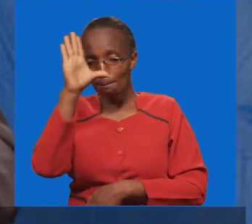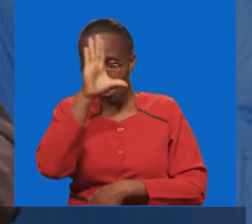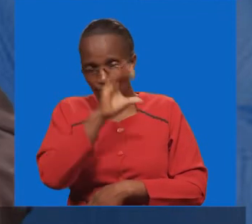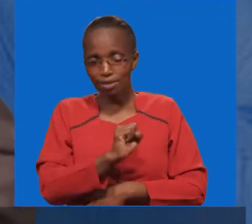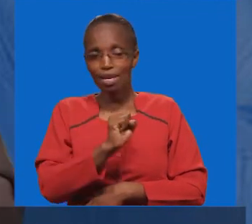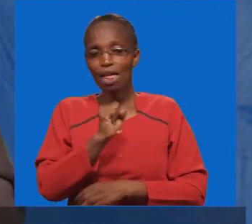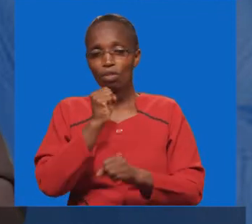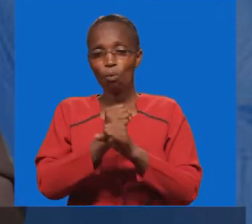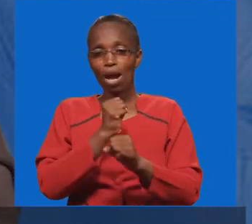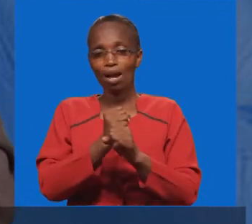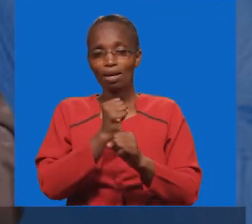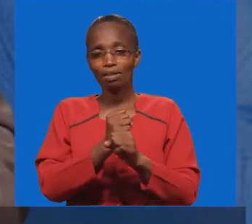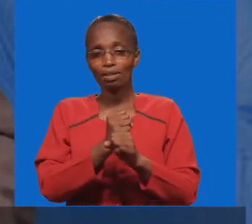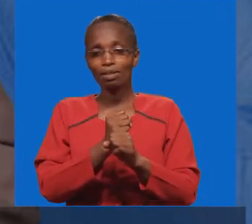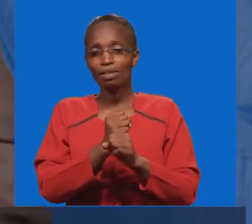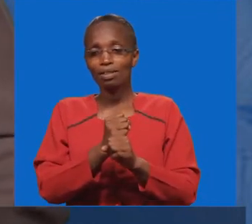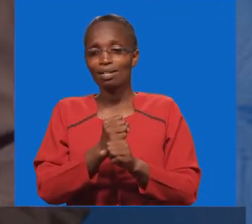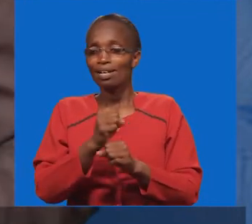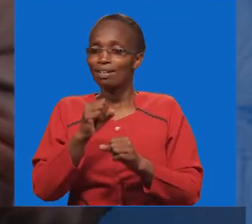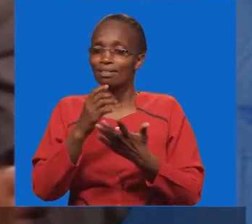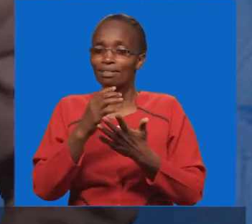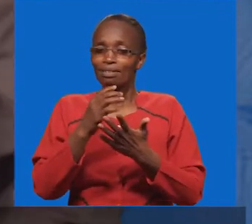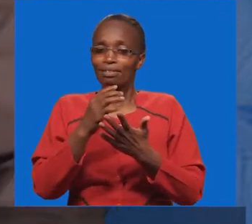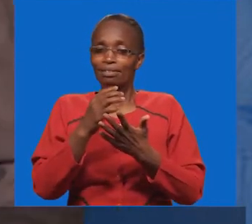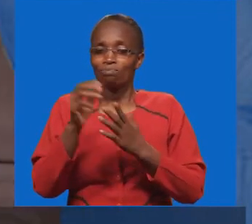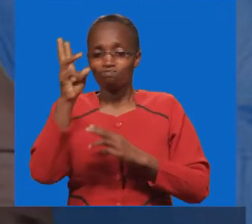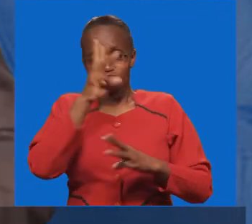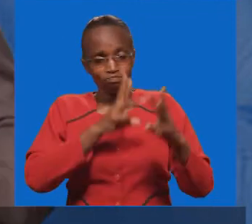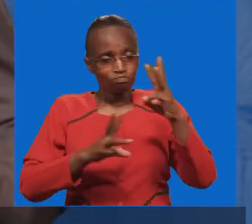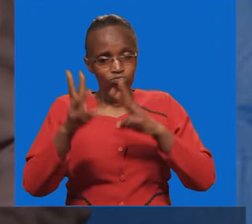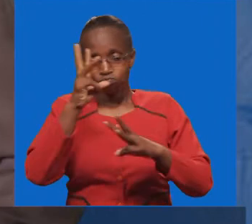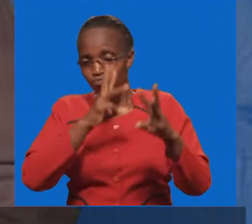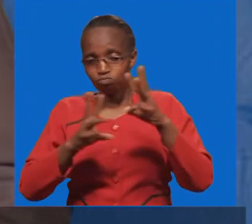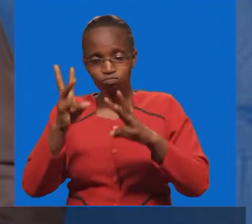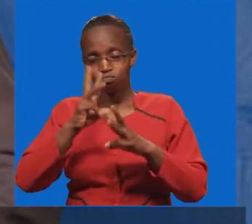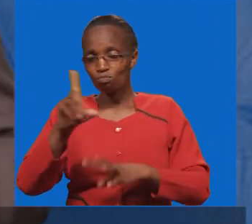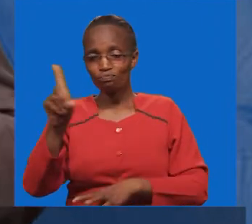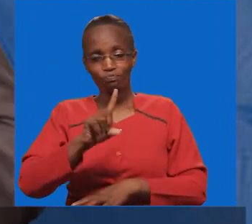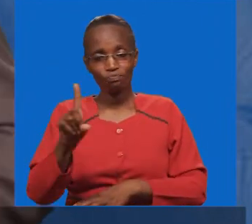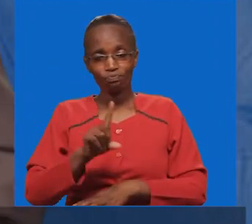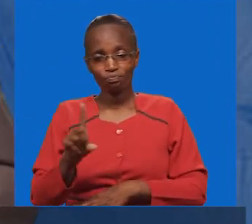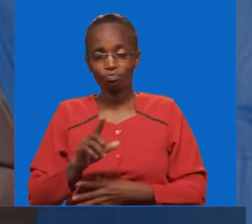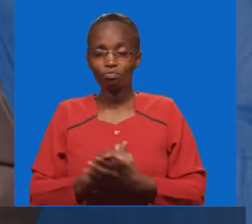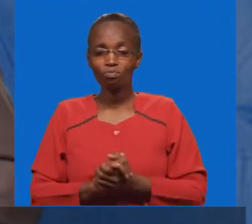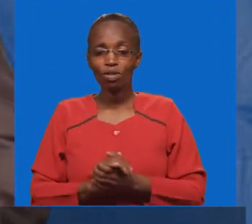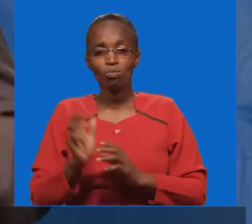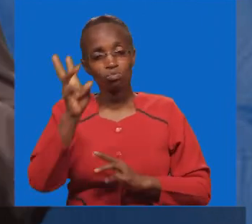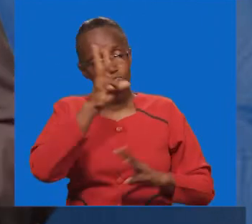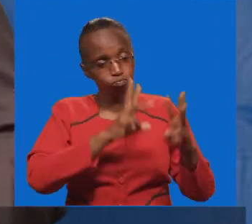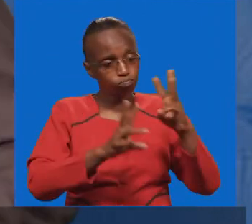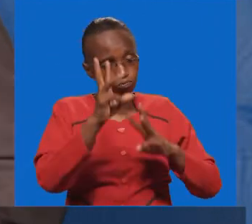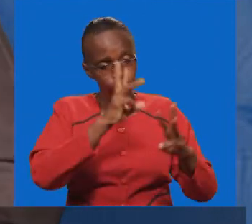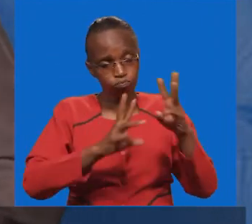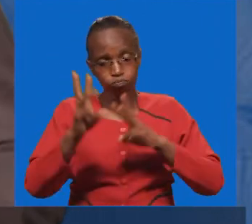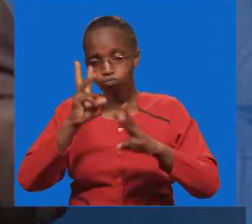kama Bwana ndiye mchungaji, basi kwa nini tukaweze kufadhaika? Tusifadhaike ndugu, tusifadhaike dada,